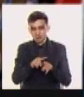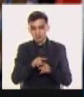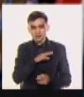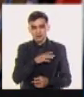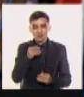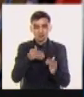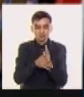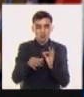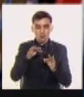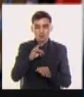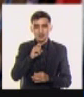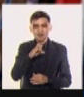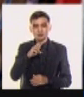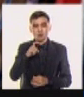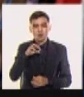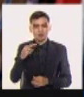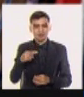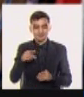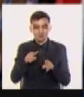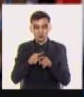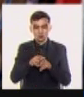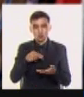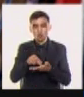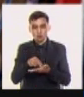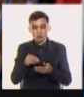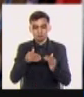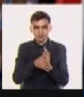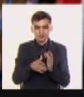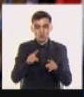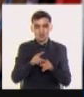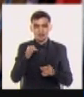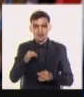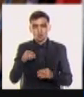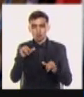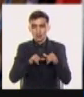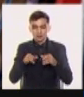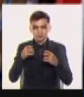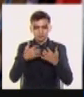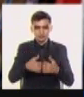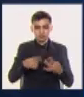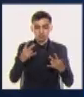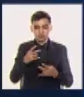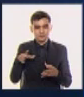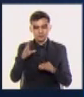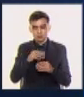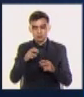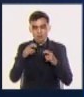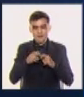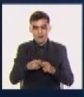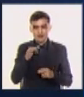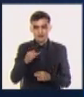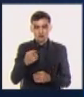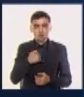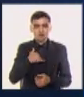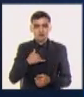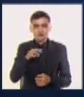расходы радикальная транспарентности в закупках и подотчетность сожалению вот наш исторический опыт особенно